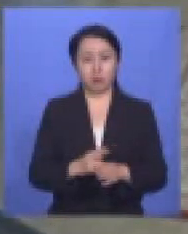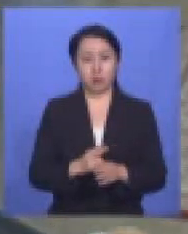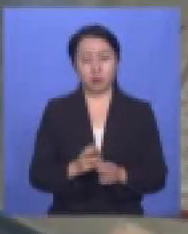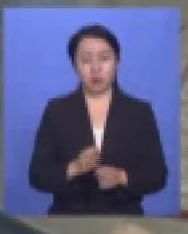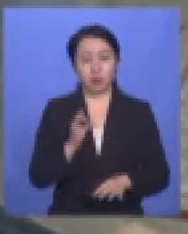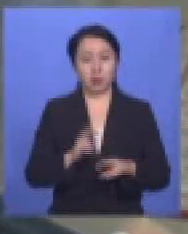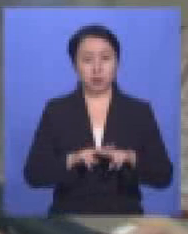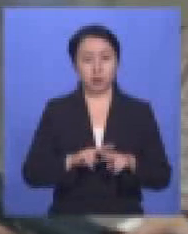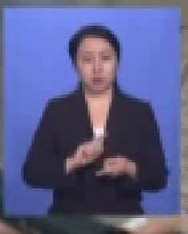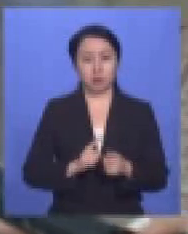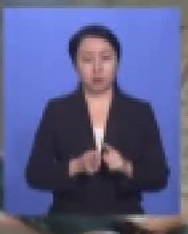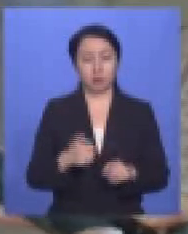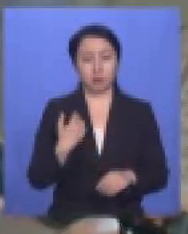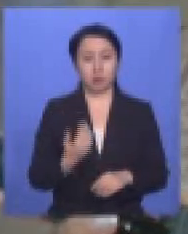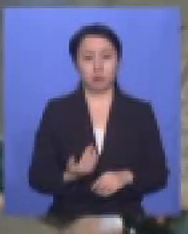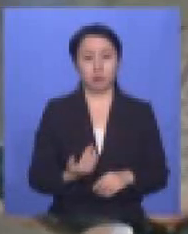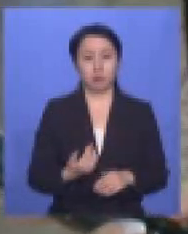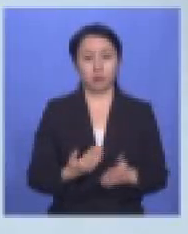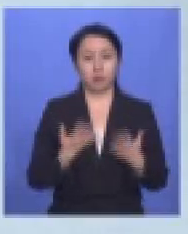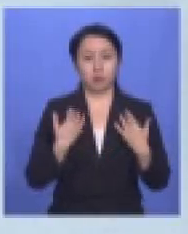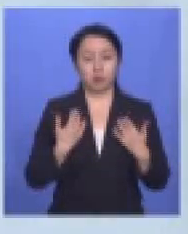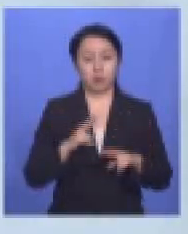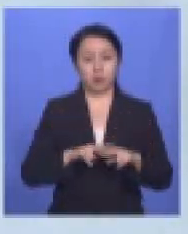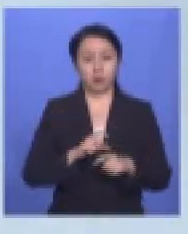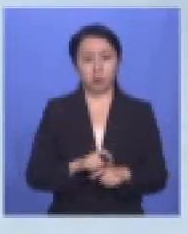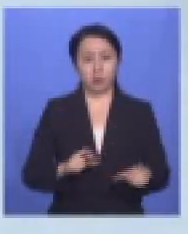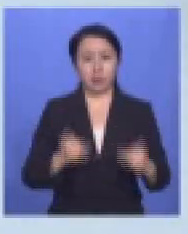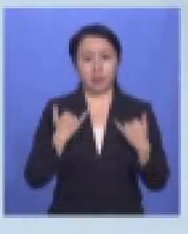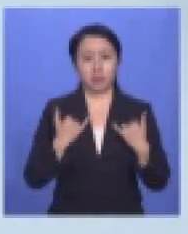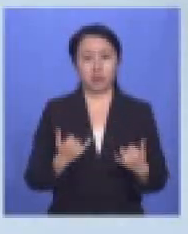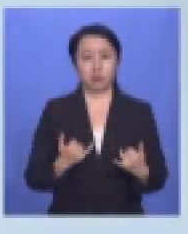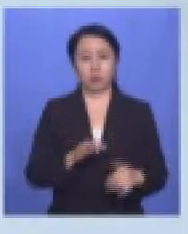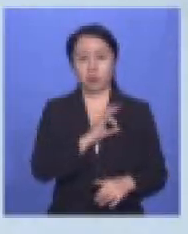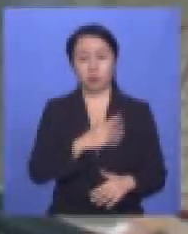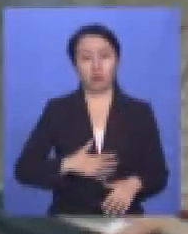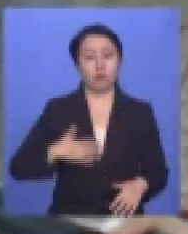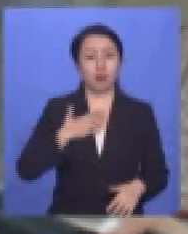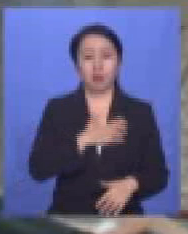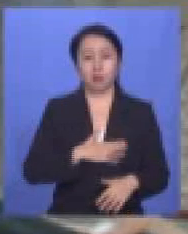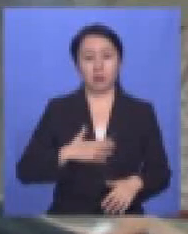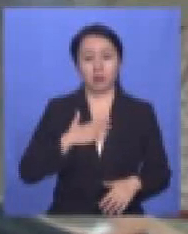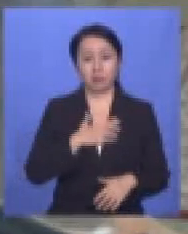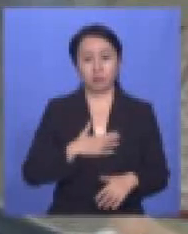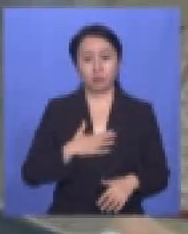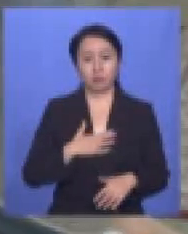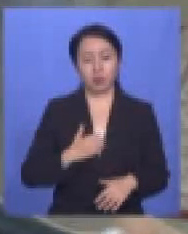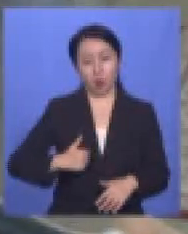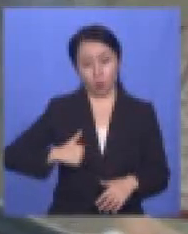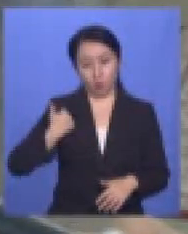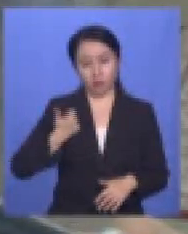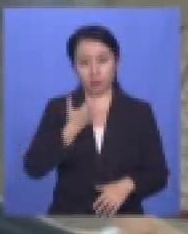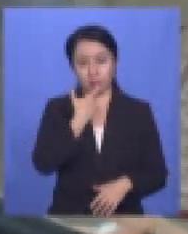с целью исправления их, досуга самих осужденных. Сегодня я испытываю волнение, естественно, гордость за